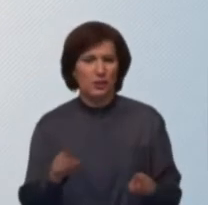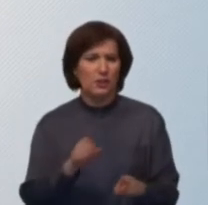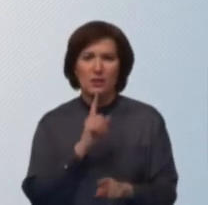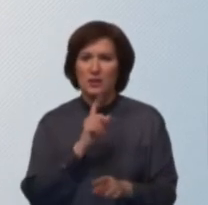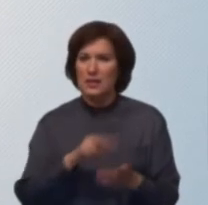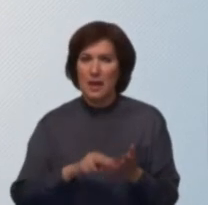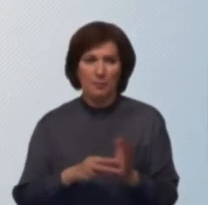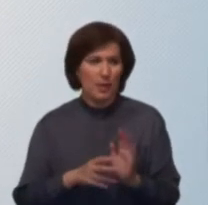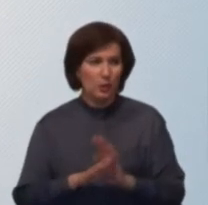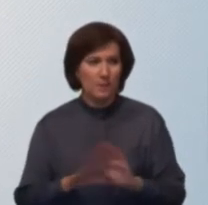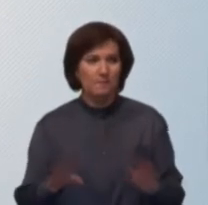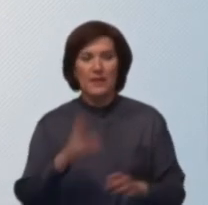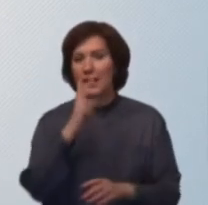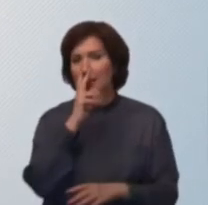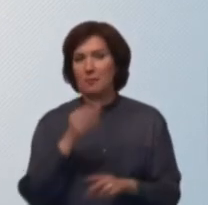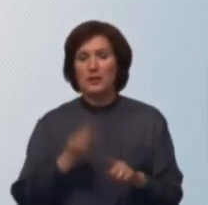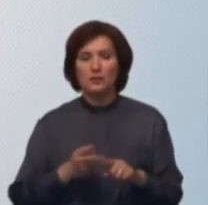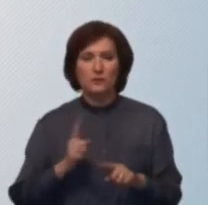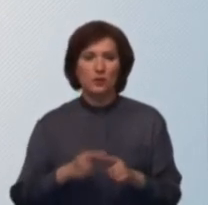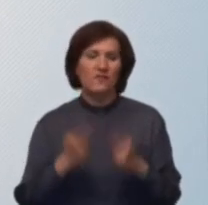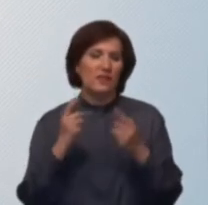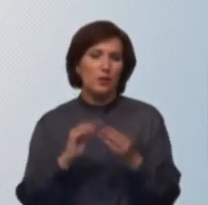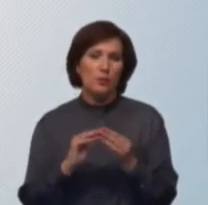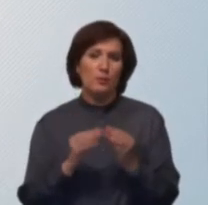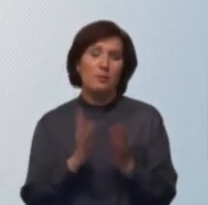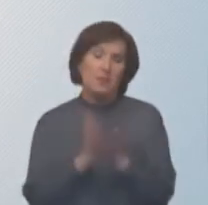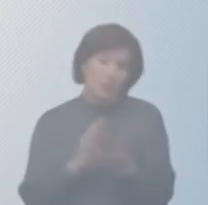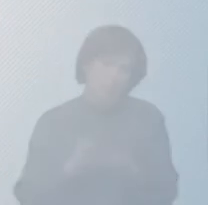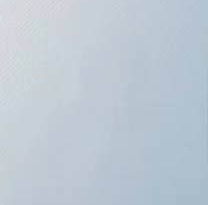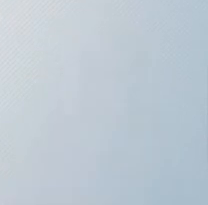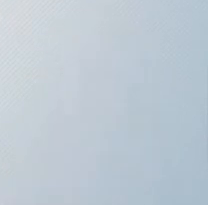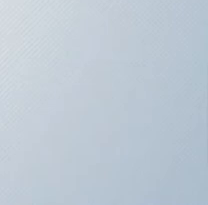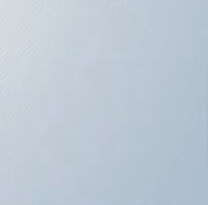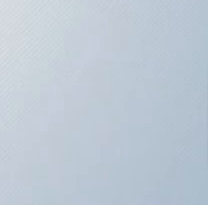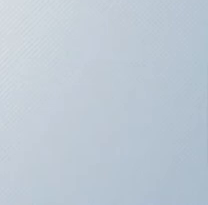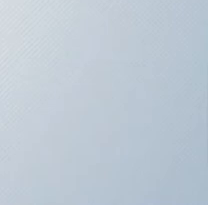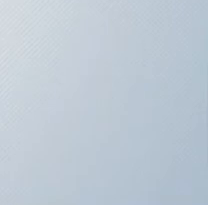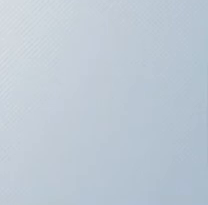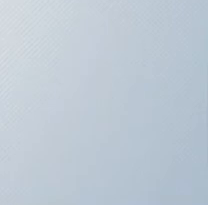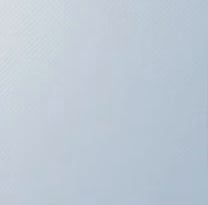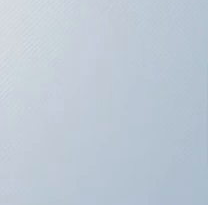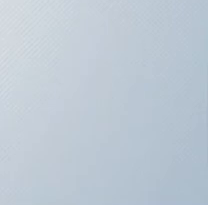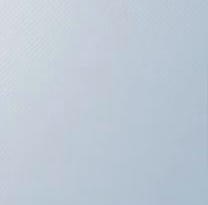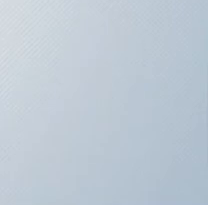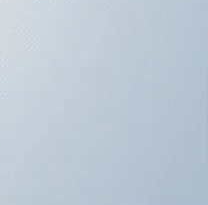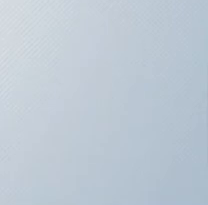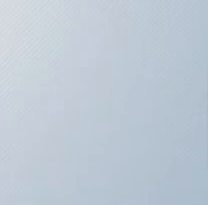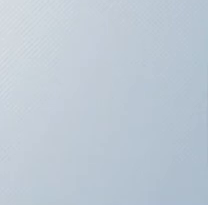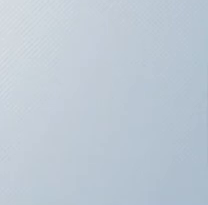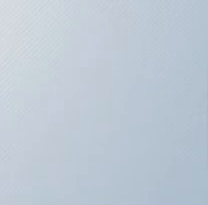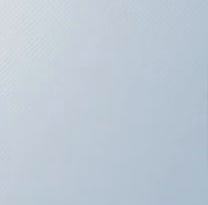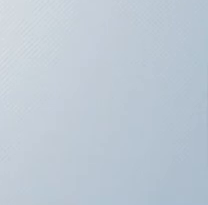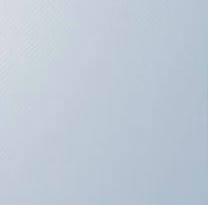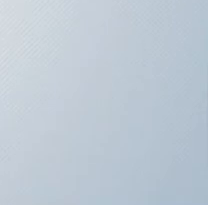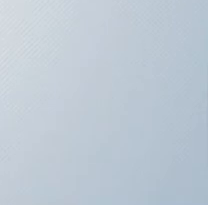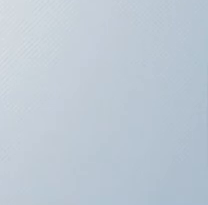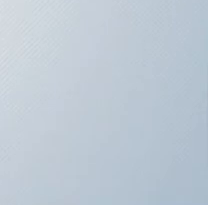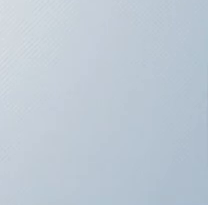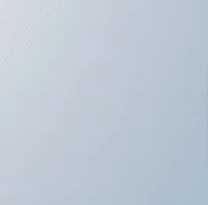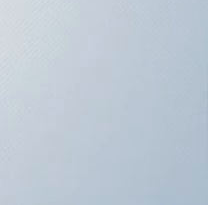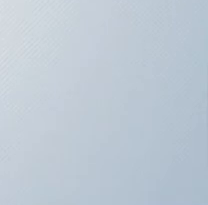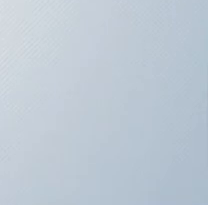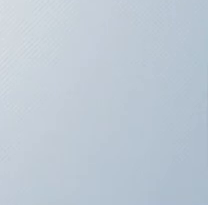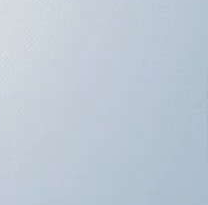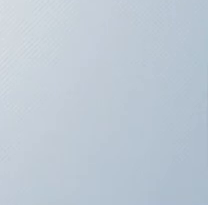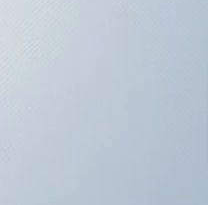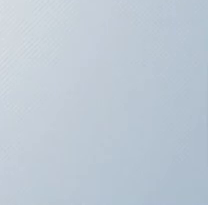не плануємо. Не бачу в цьому великої проблеми. Є проблема, але я думаю, що з вирішенням транспортної проблеми в місті Миколаєві ця проблема